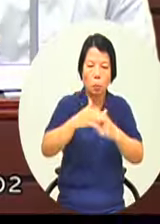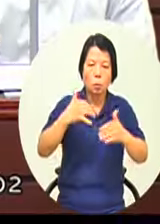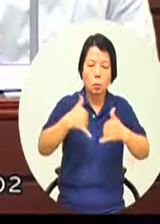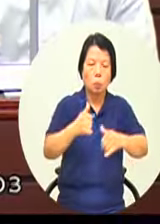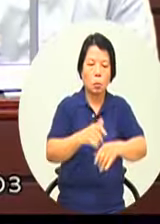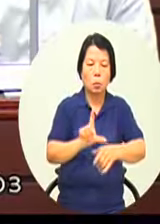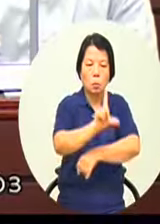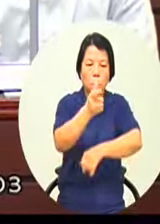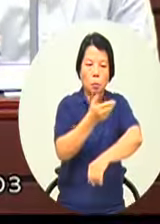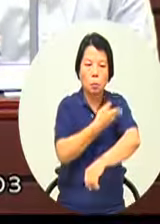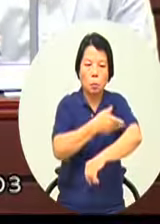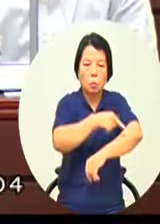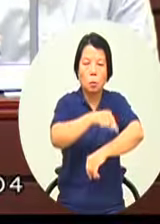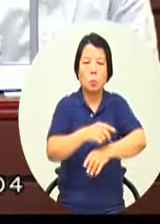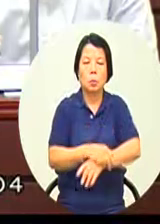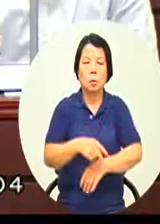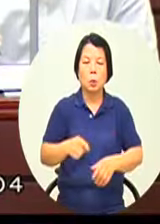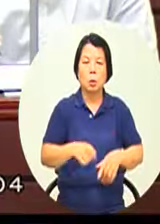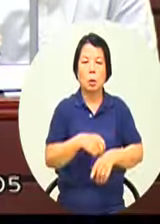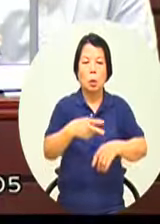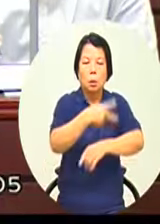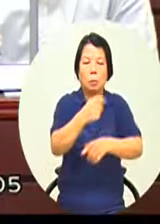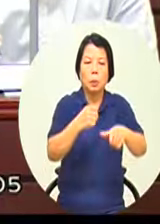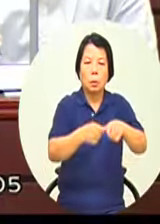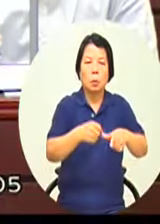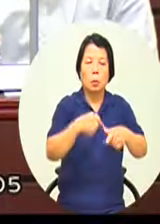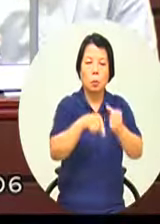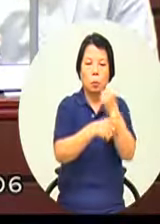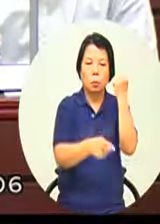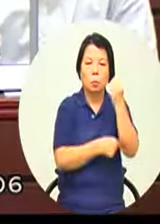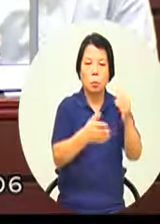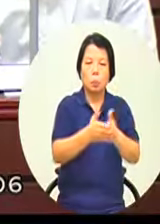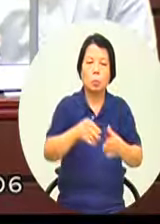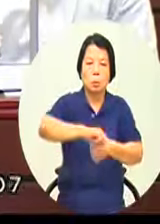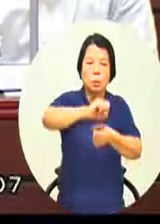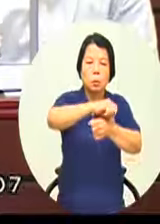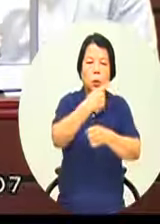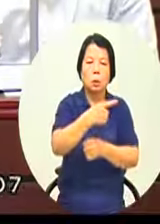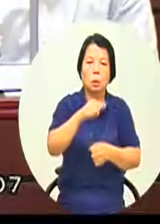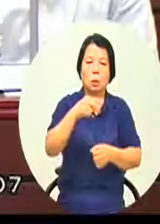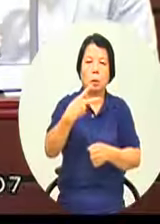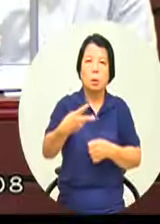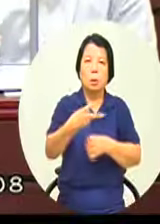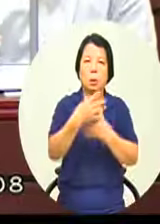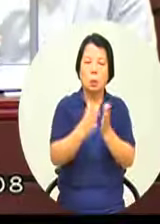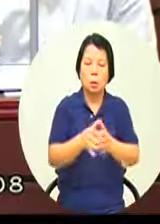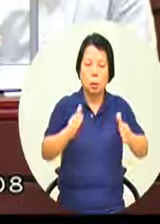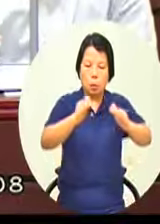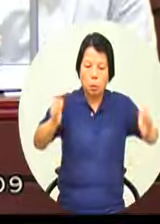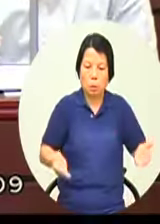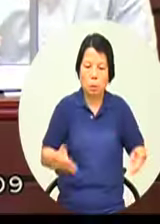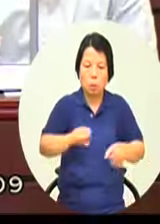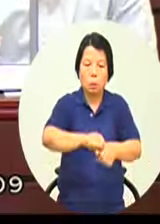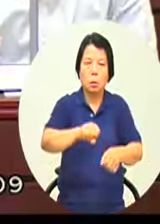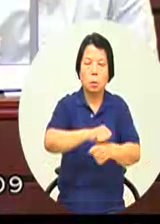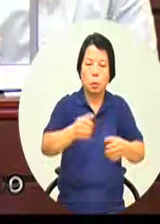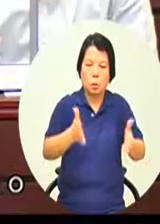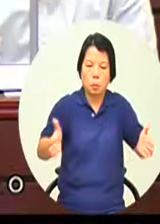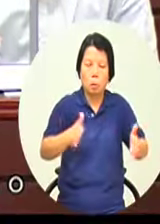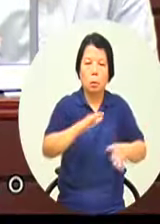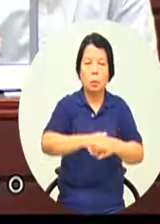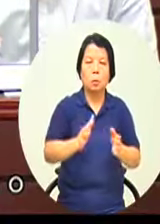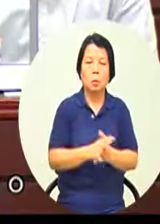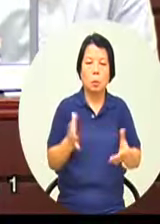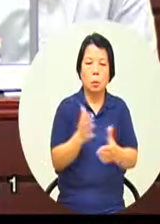个端可能200公尺的部分，我们会把它加大成1.2×1.2的这个箱涵。那我们总经费是